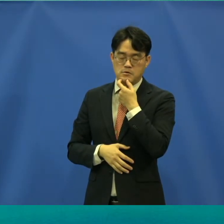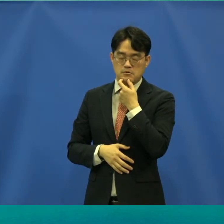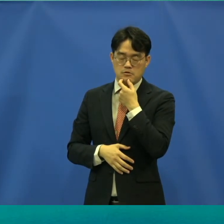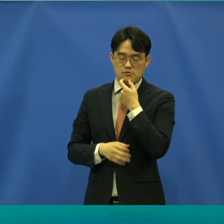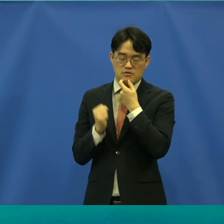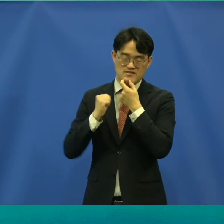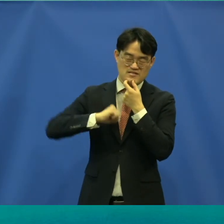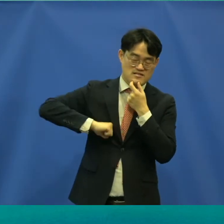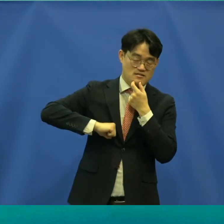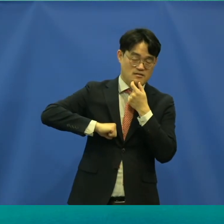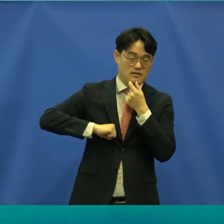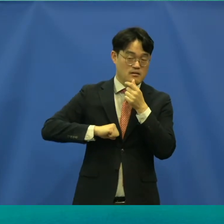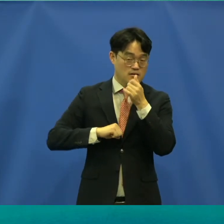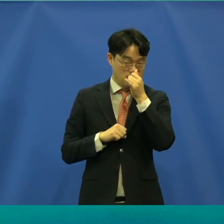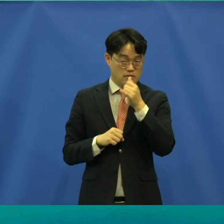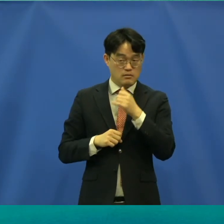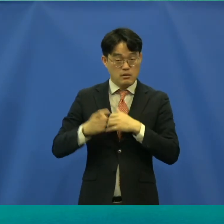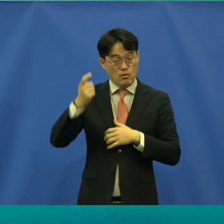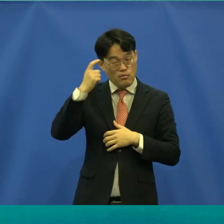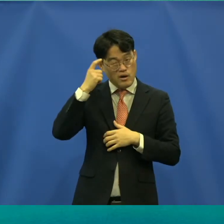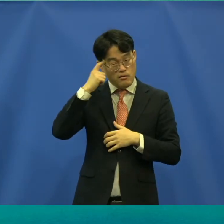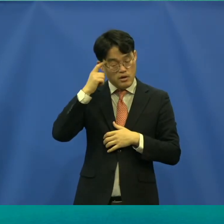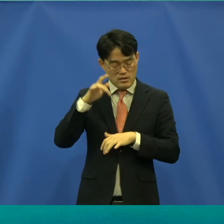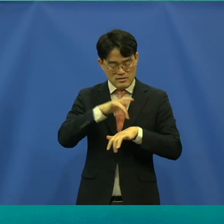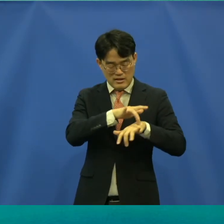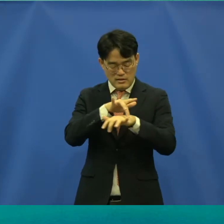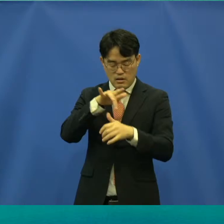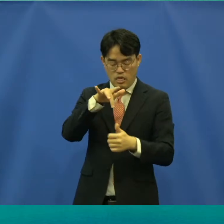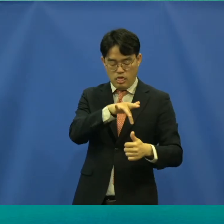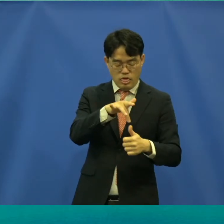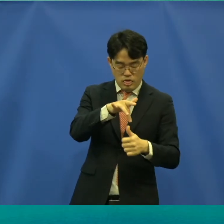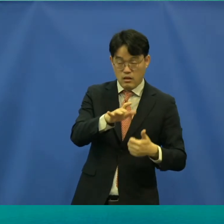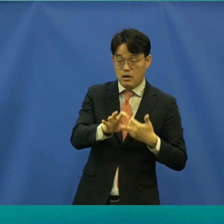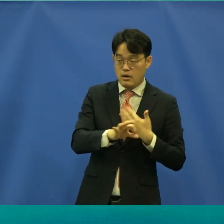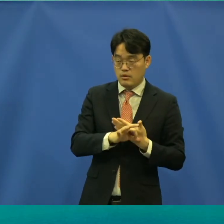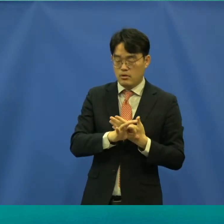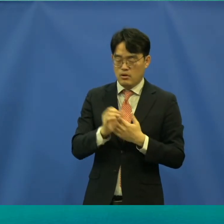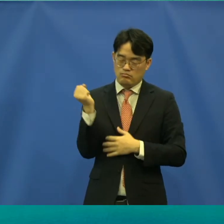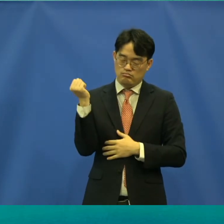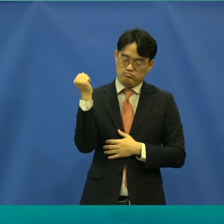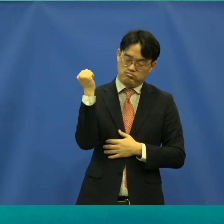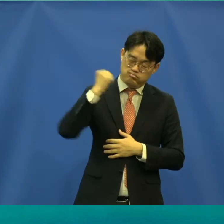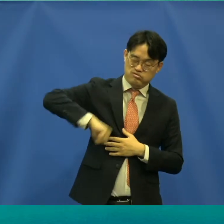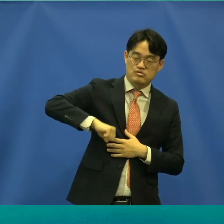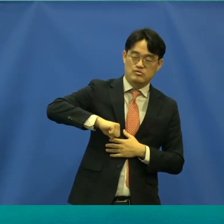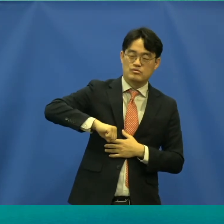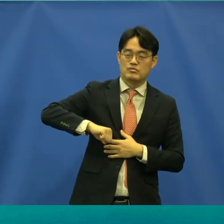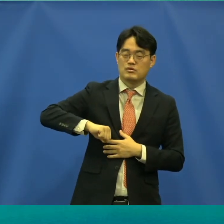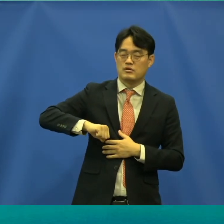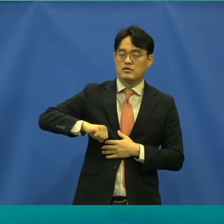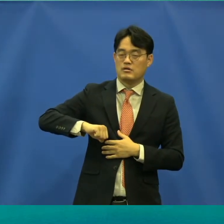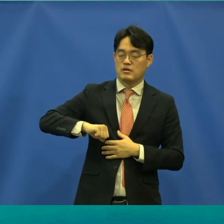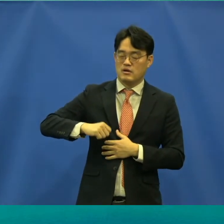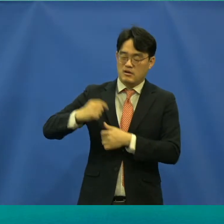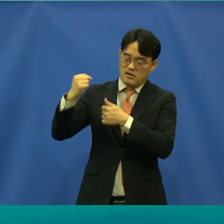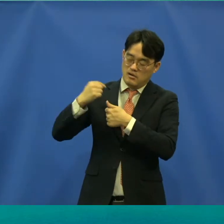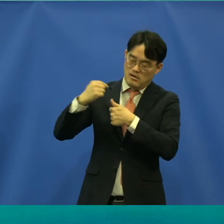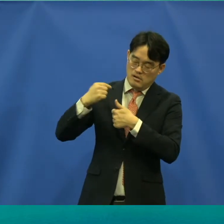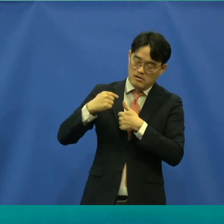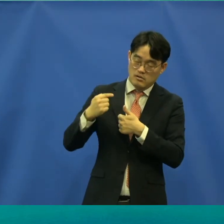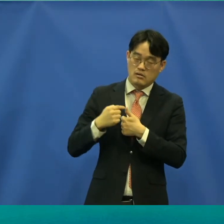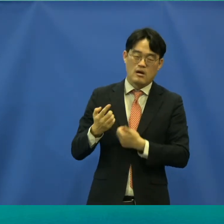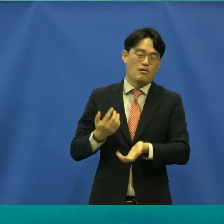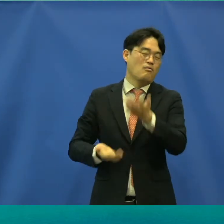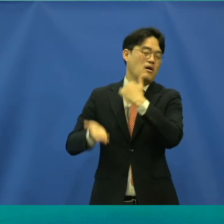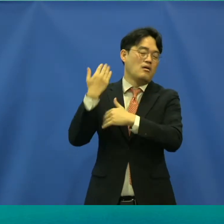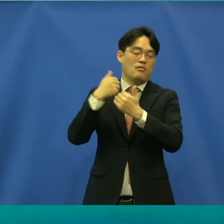영이에요. 우리의 과거, 우리의 구습, 우리의 몸에 배어 있는 게 불순종이에요.